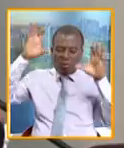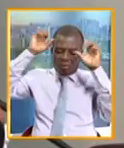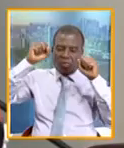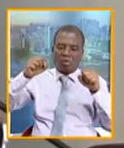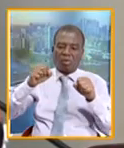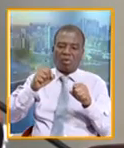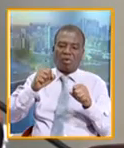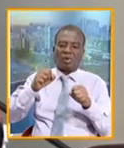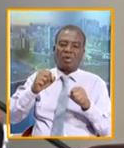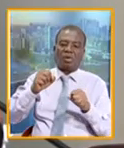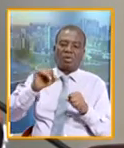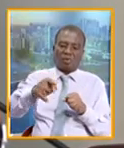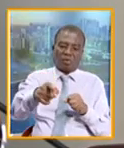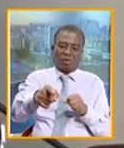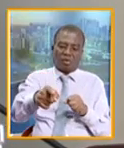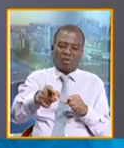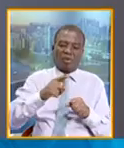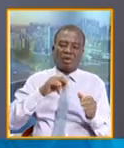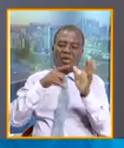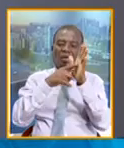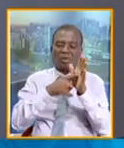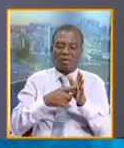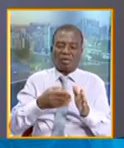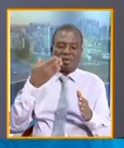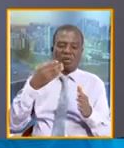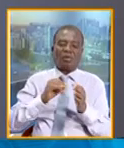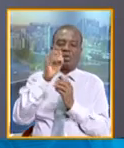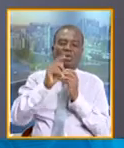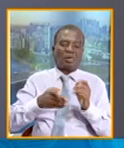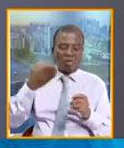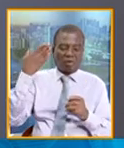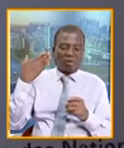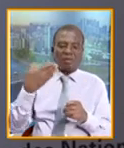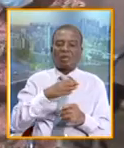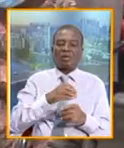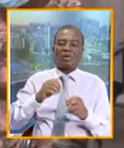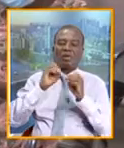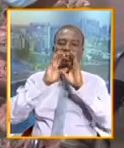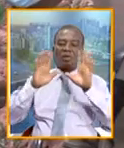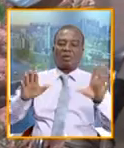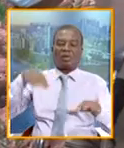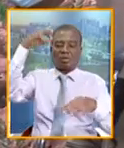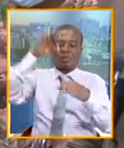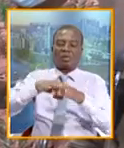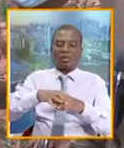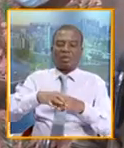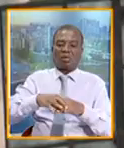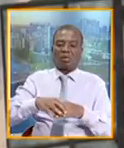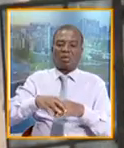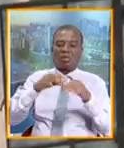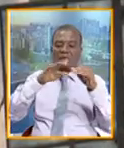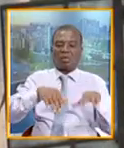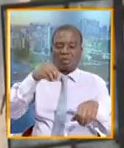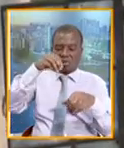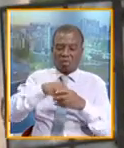président, Ibrahim Koulibaly-Cubière, indiquait en août dernier que la transparence de l'élection réside